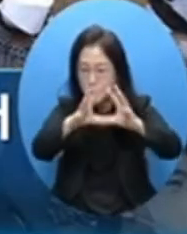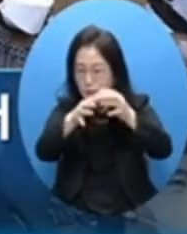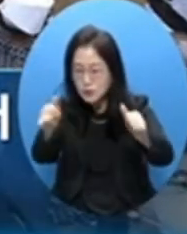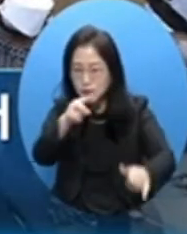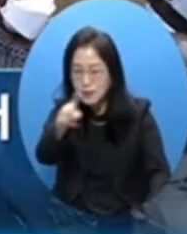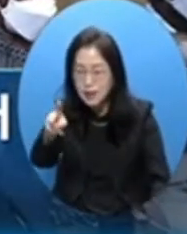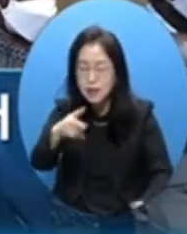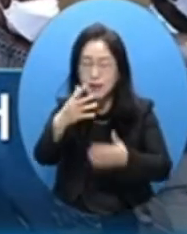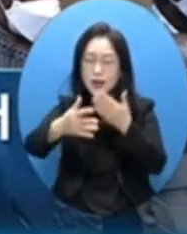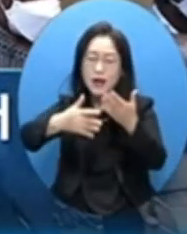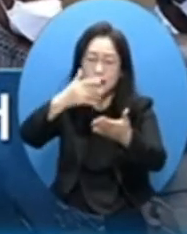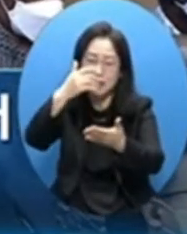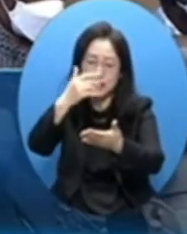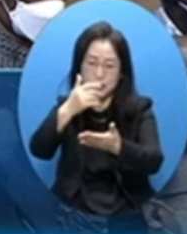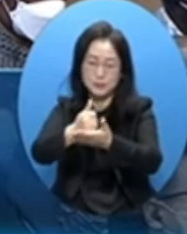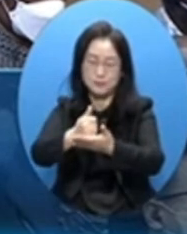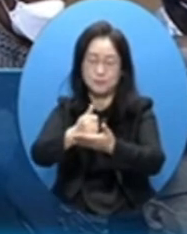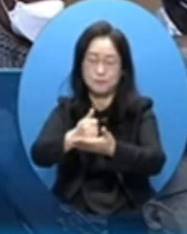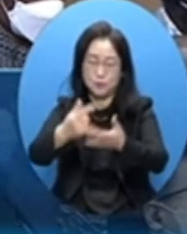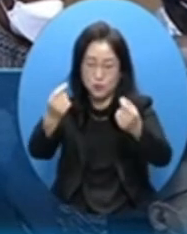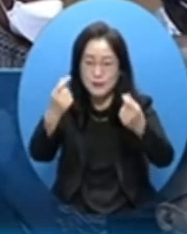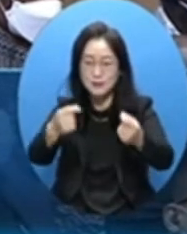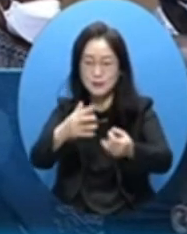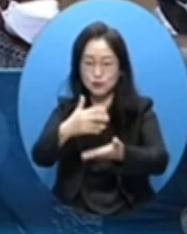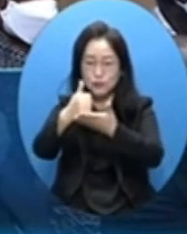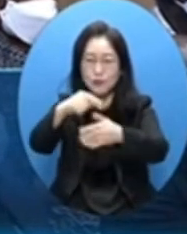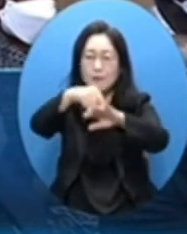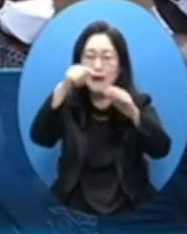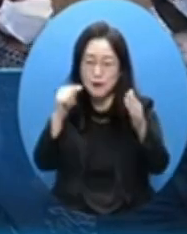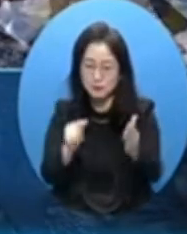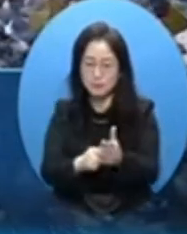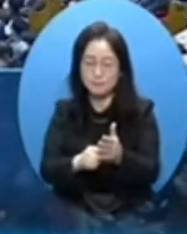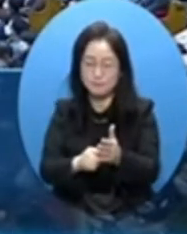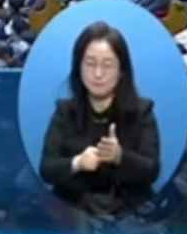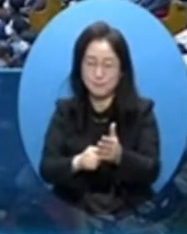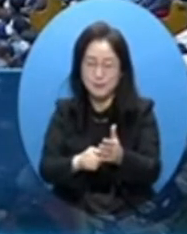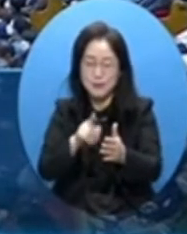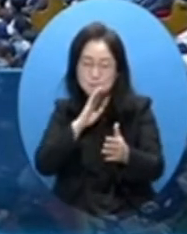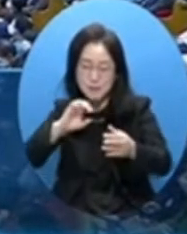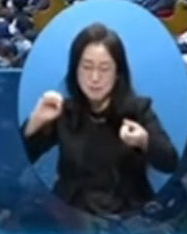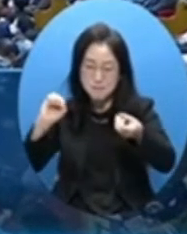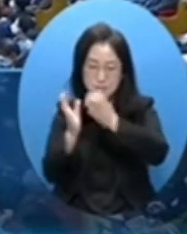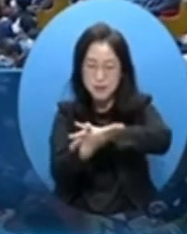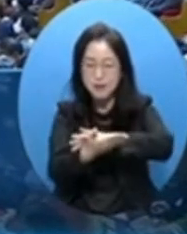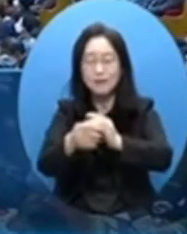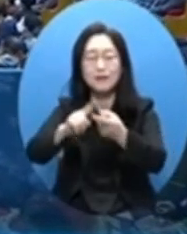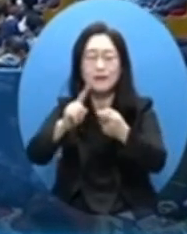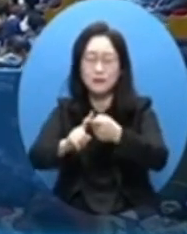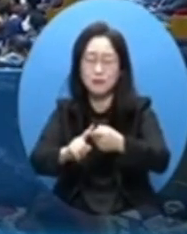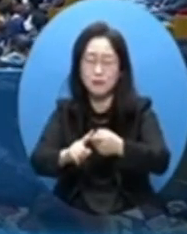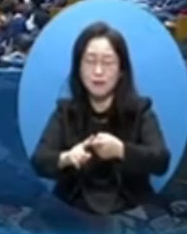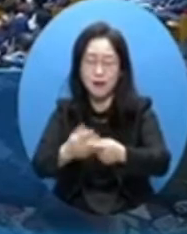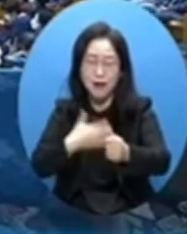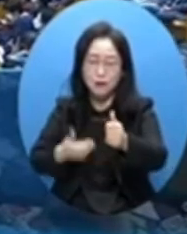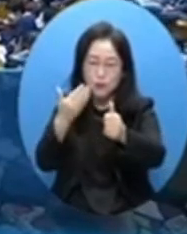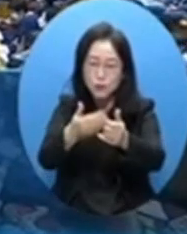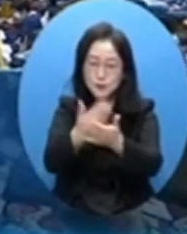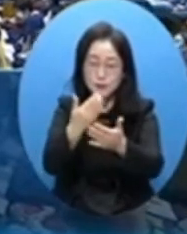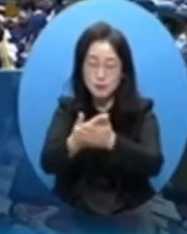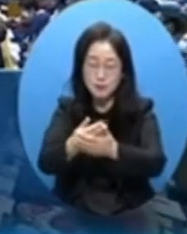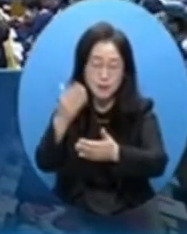주 야외는 하나님이신 것과 주는 그들의 마음을 되돌이키 짐을 알게 하옵소서 하매와